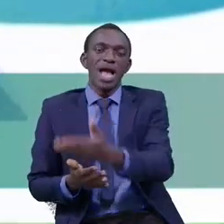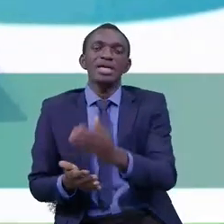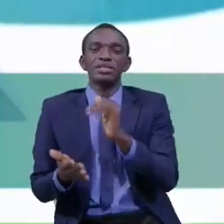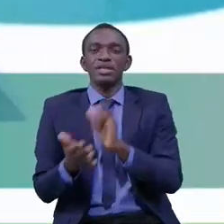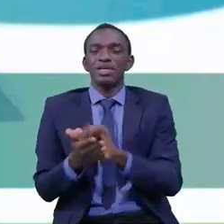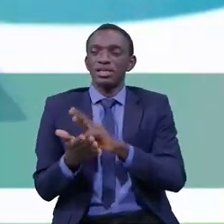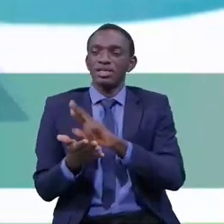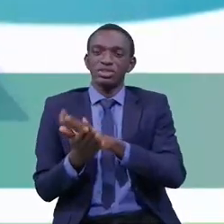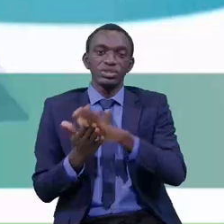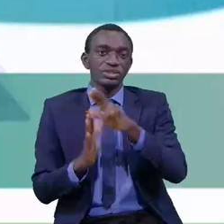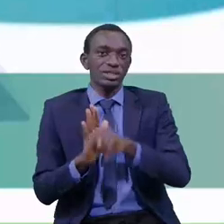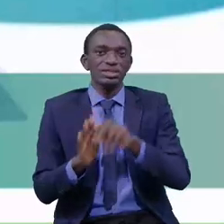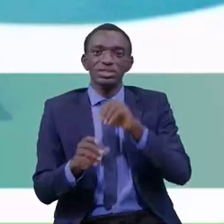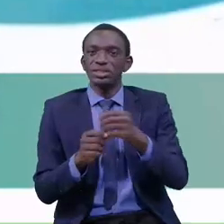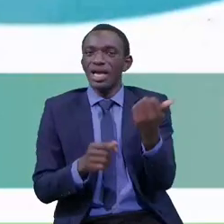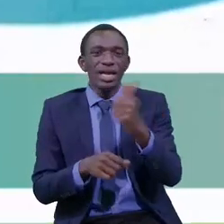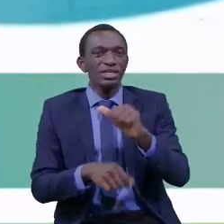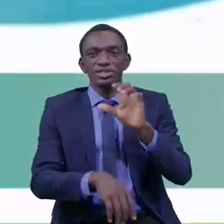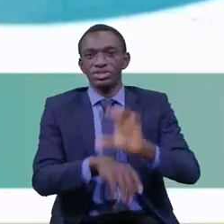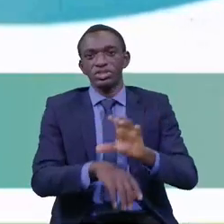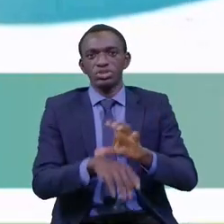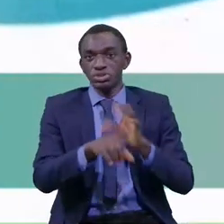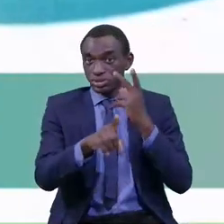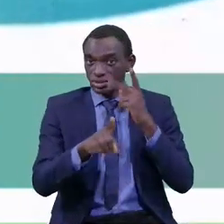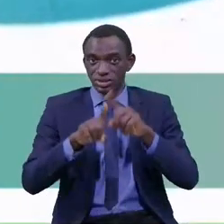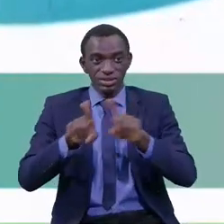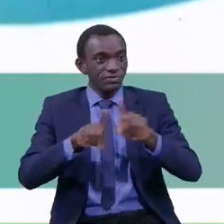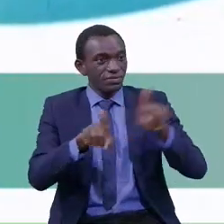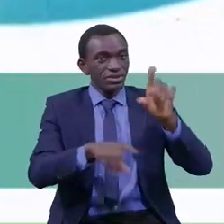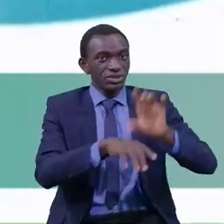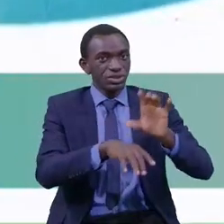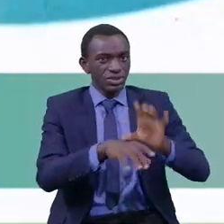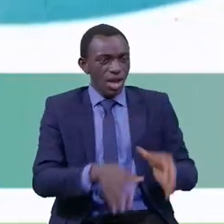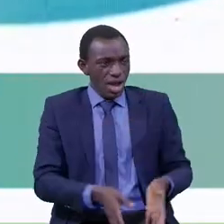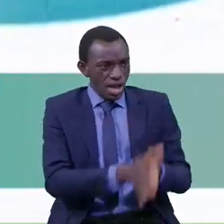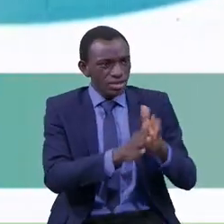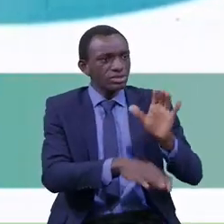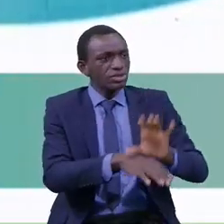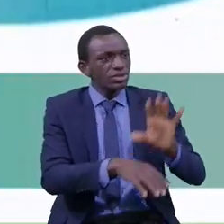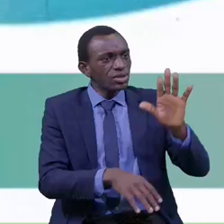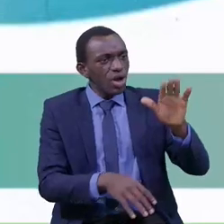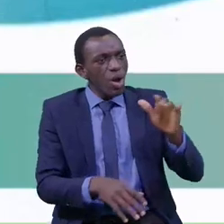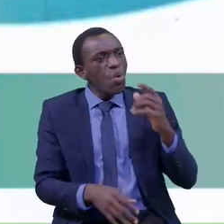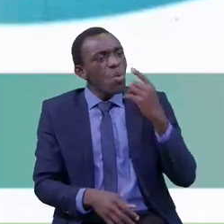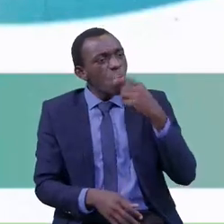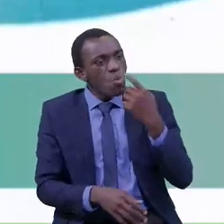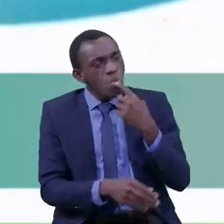dans une dénomination. Voyez, les dénominations, et demandez-leur où se trouve